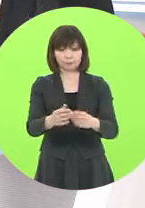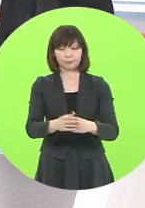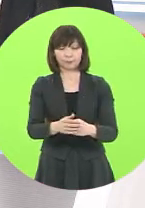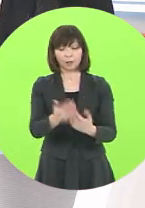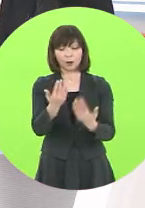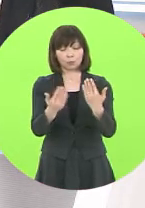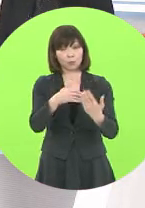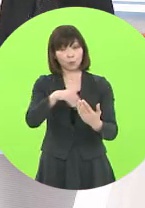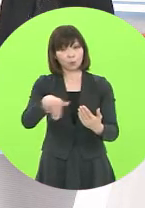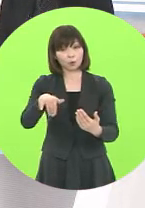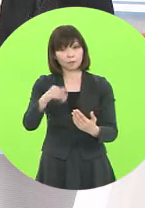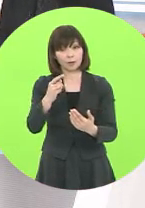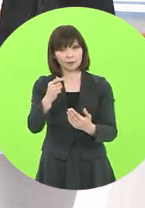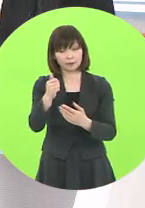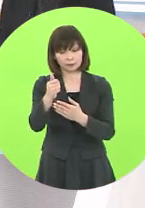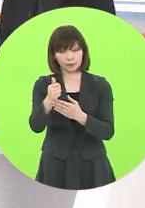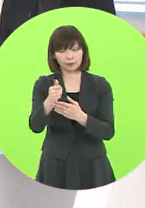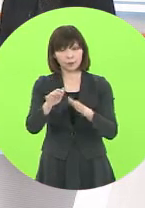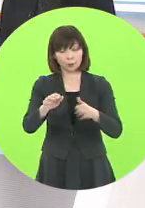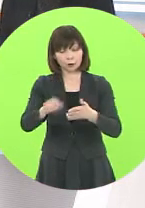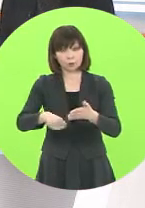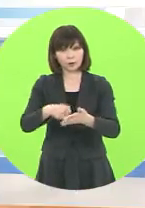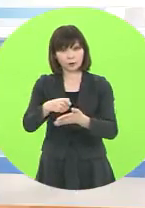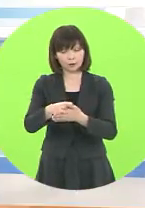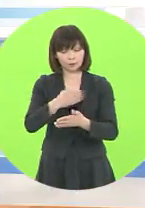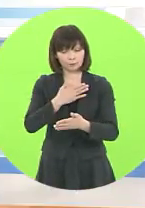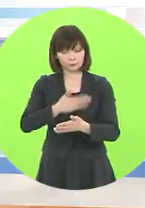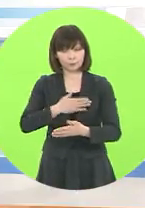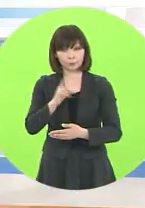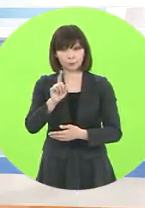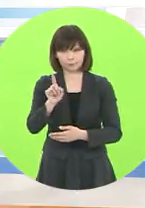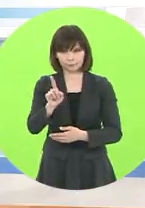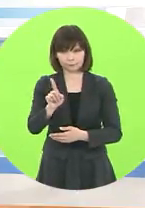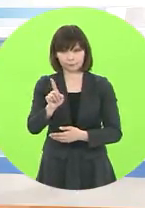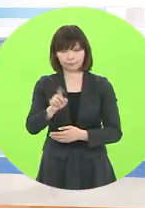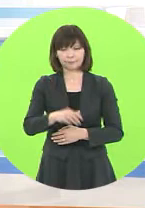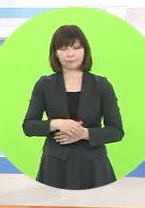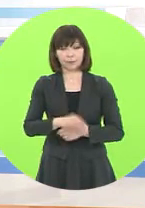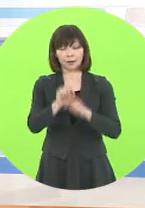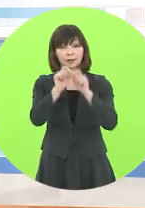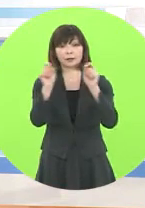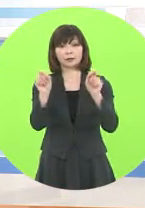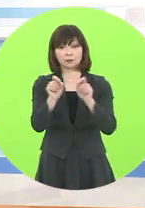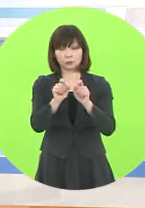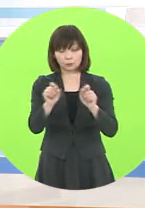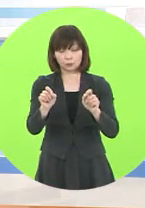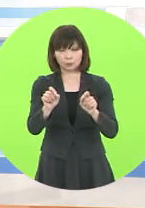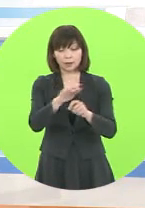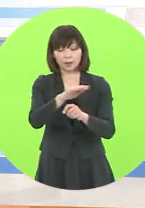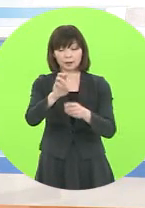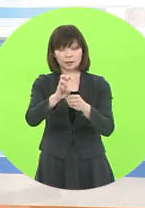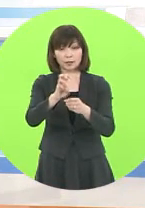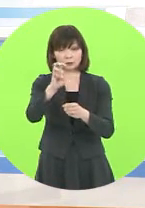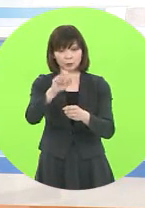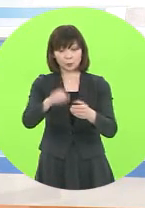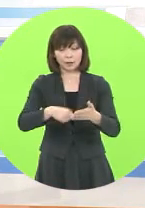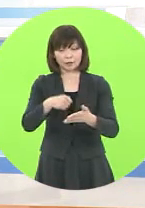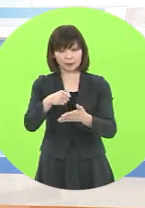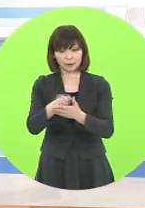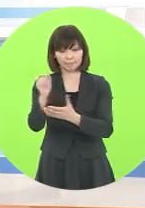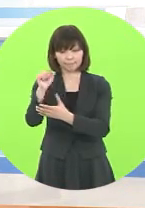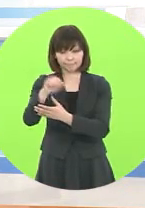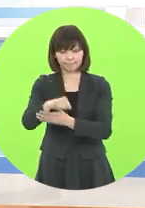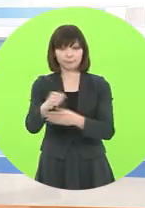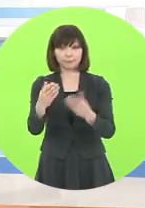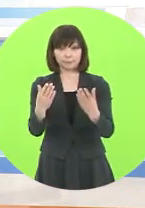部先生、今回の決算ではどのようなことが分かりますか。 はい、結論として平成30年度の決算は認